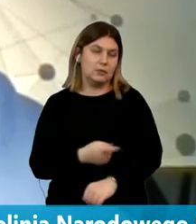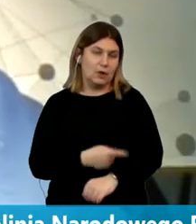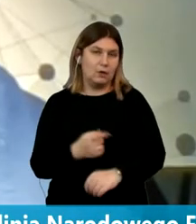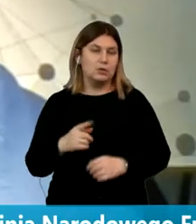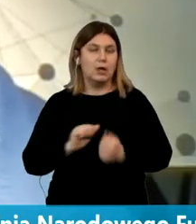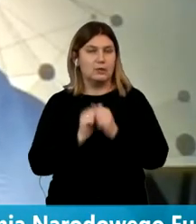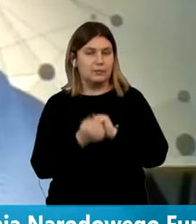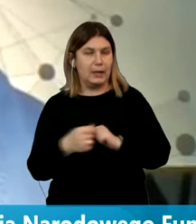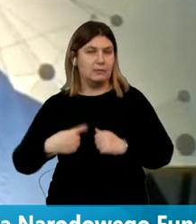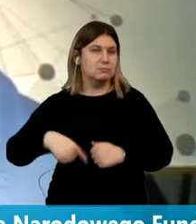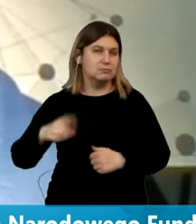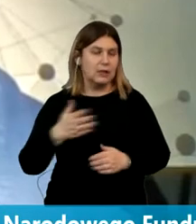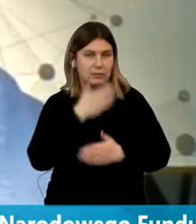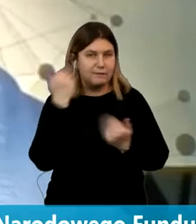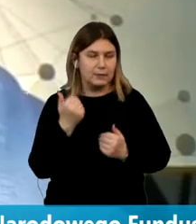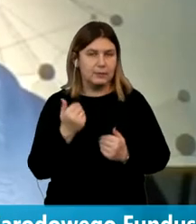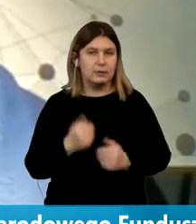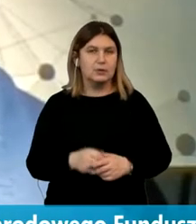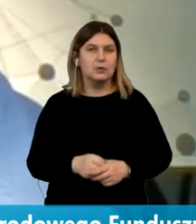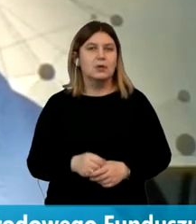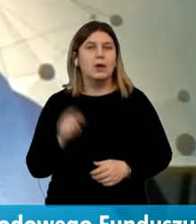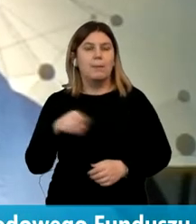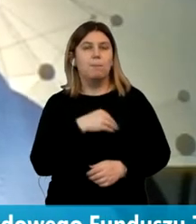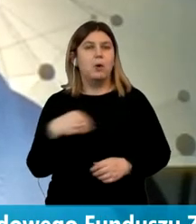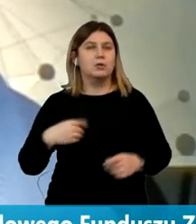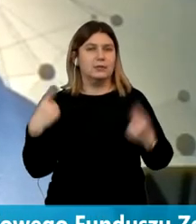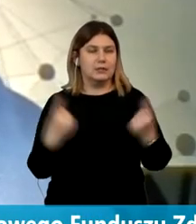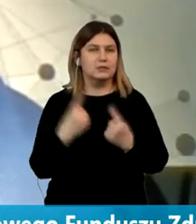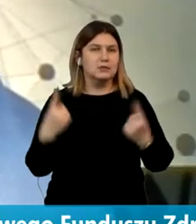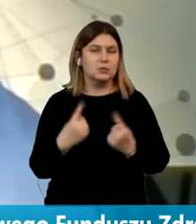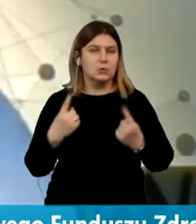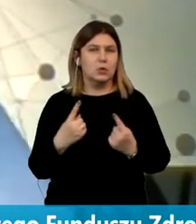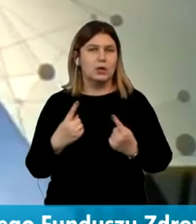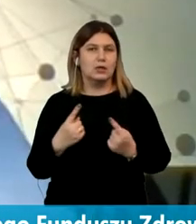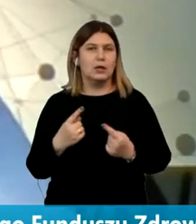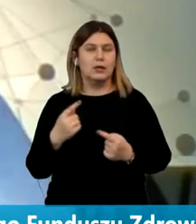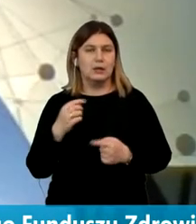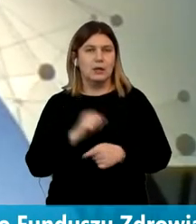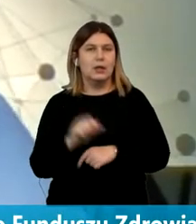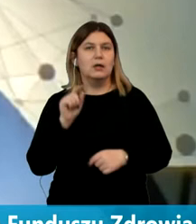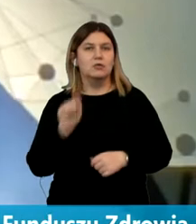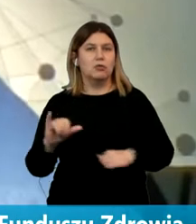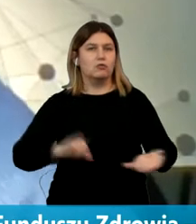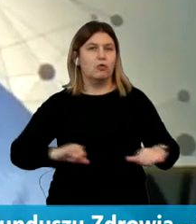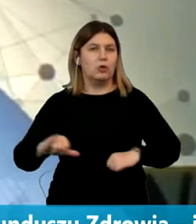z czasem zmieni. Jak widzicie, w Polsce ta sytuacja wydaje się, przynajmniej z danych